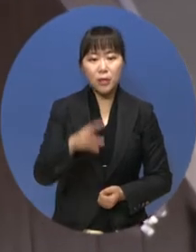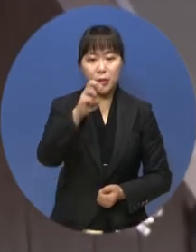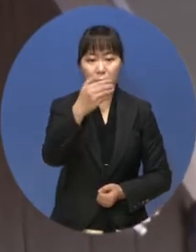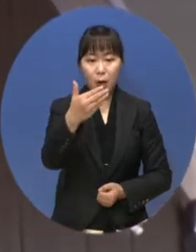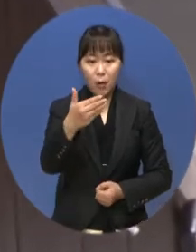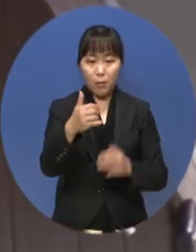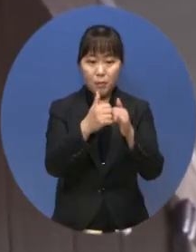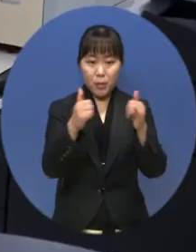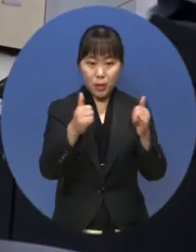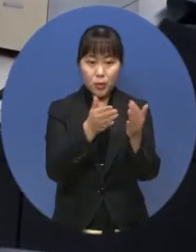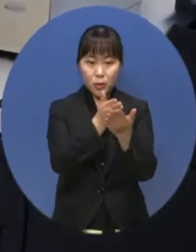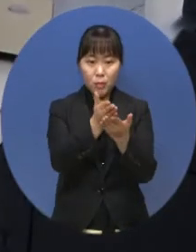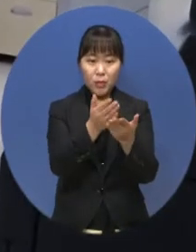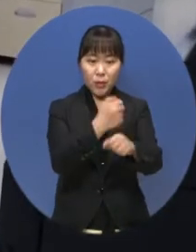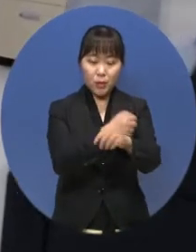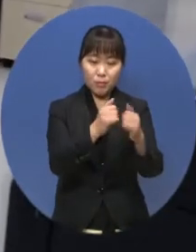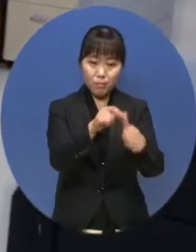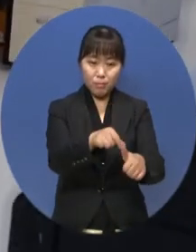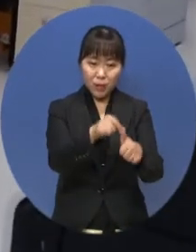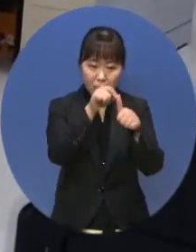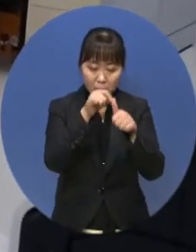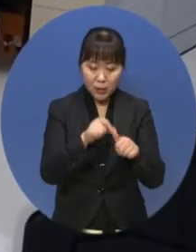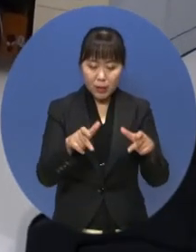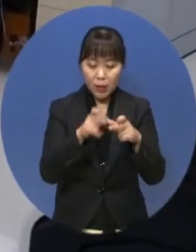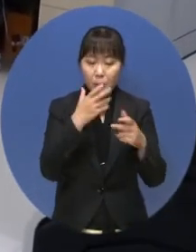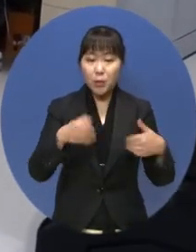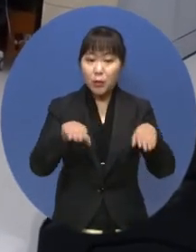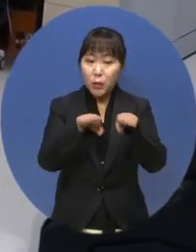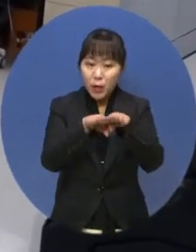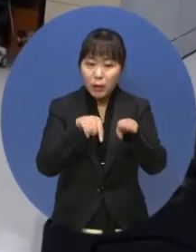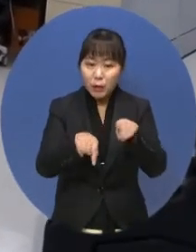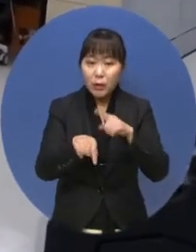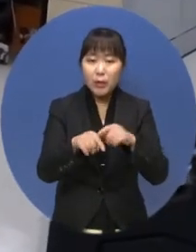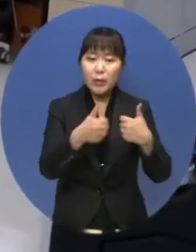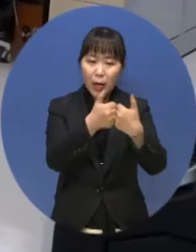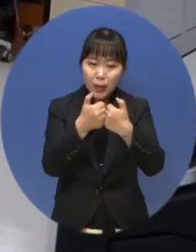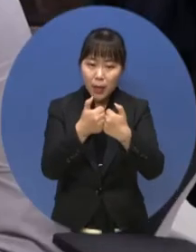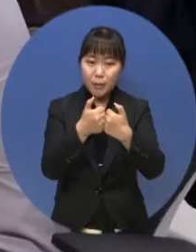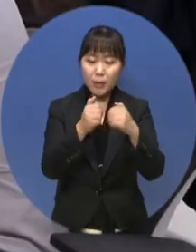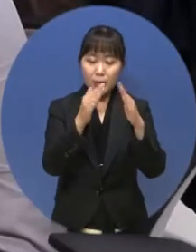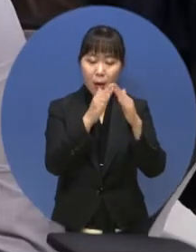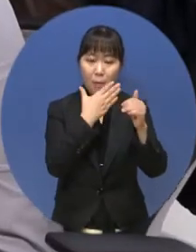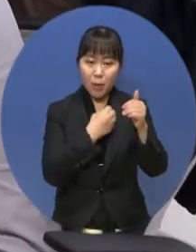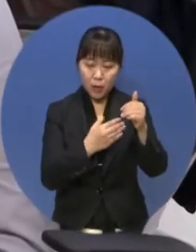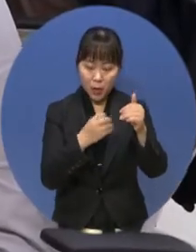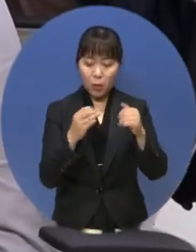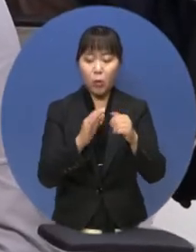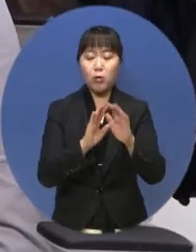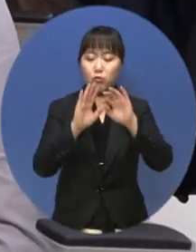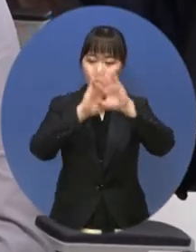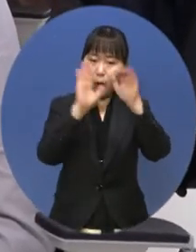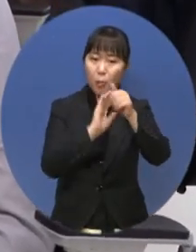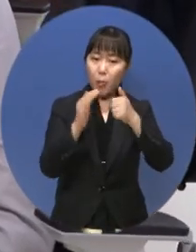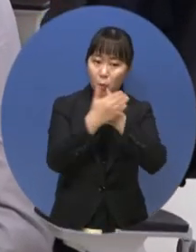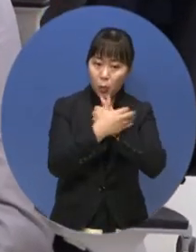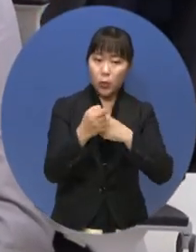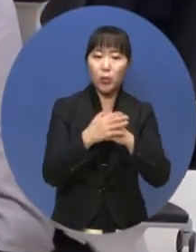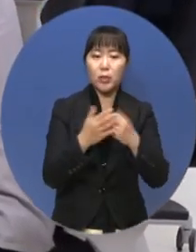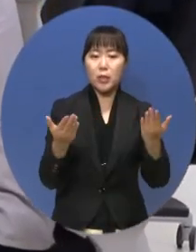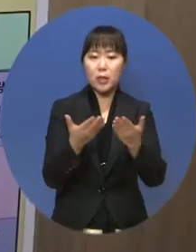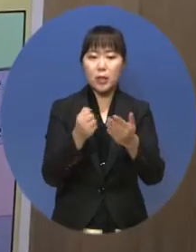39명의 전문 인력을 채용한 장애인 복지관은 상담과 재가복지, 주간보호,